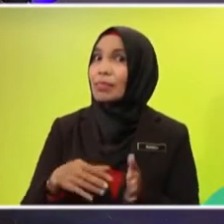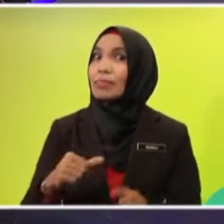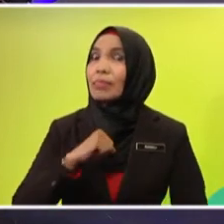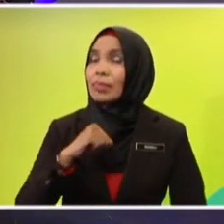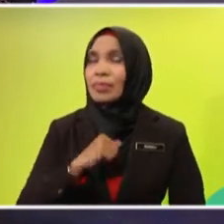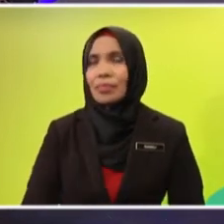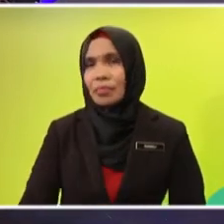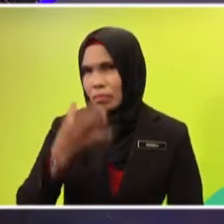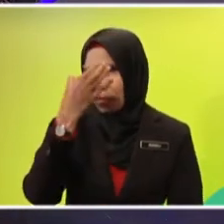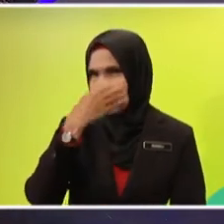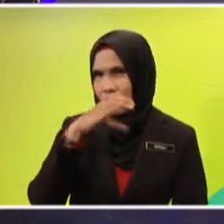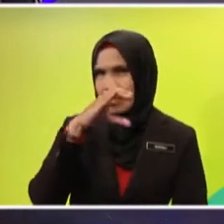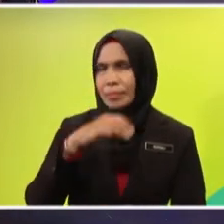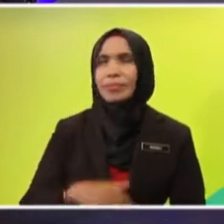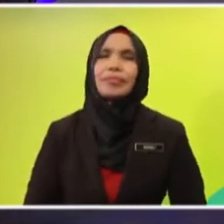FW